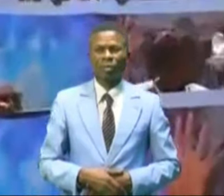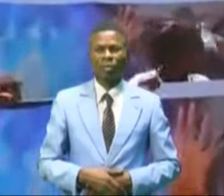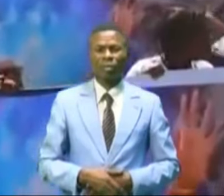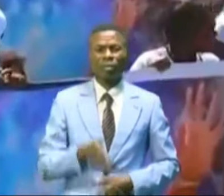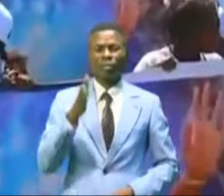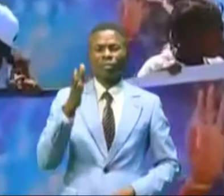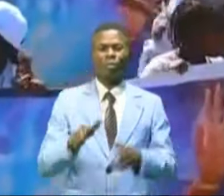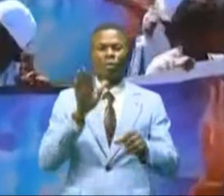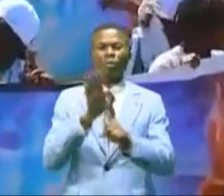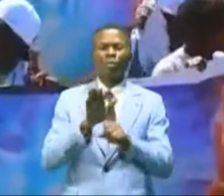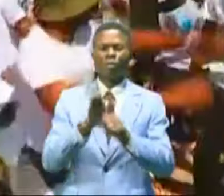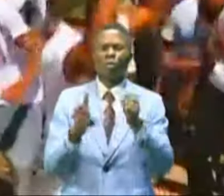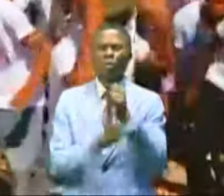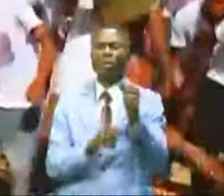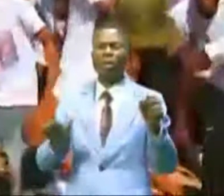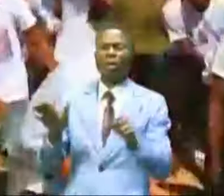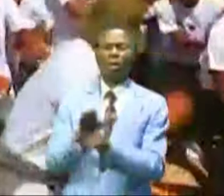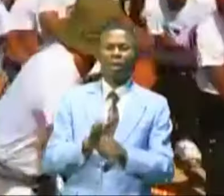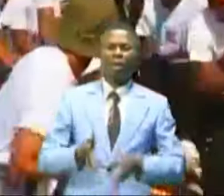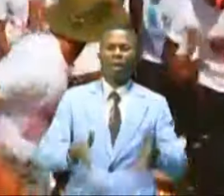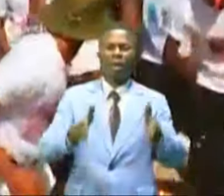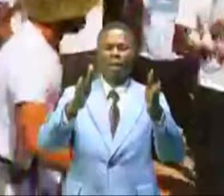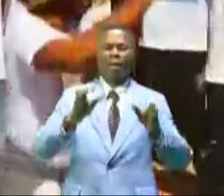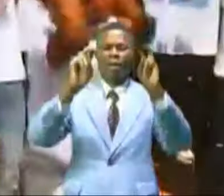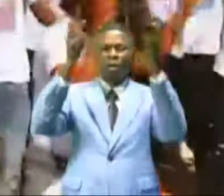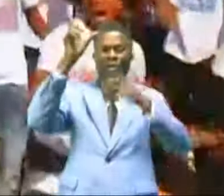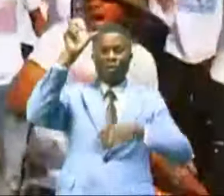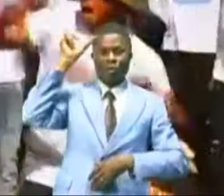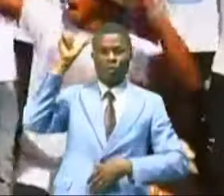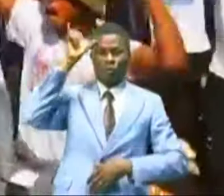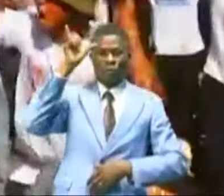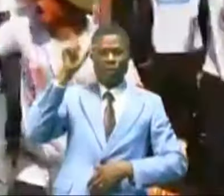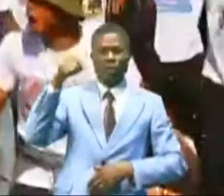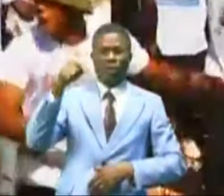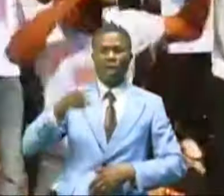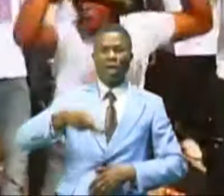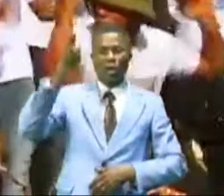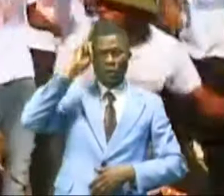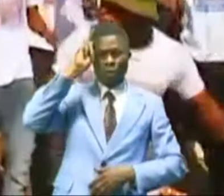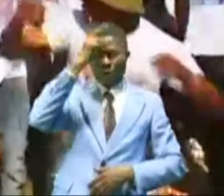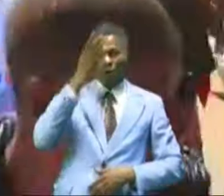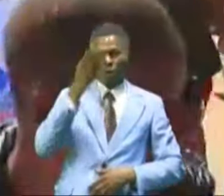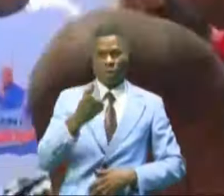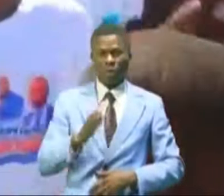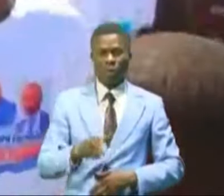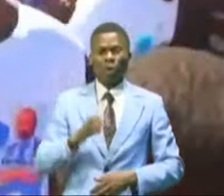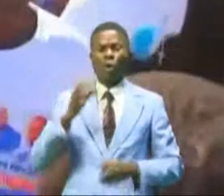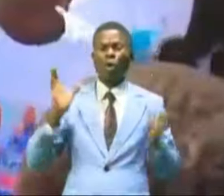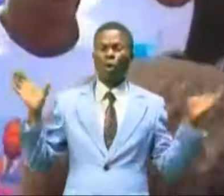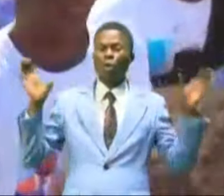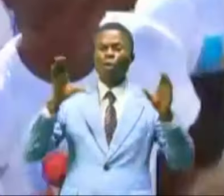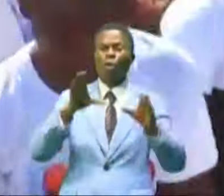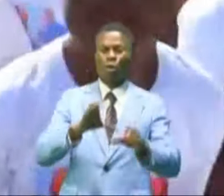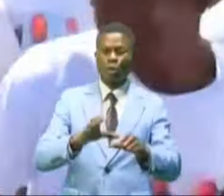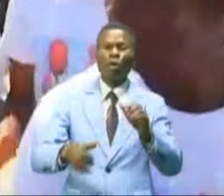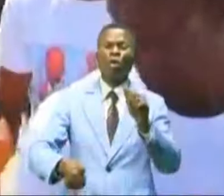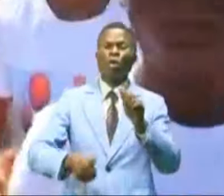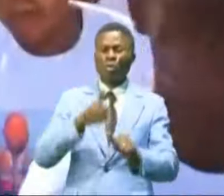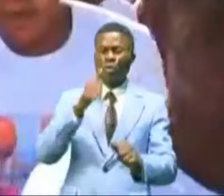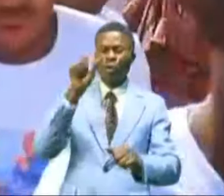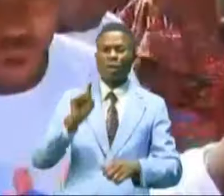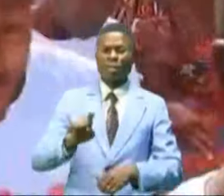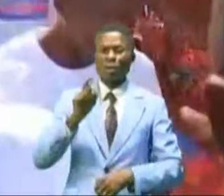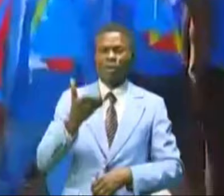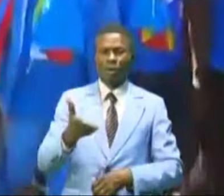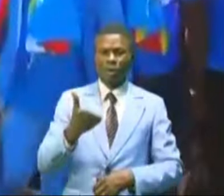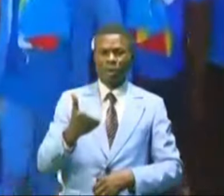Une foule compacte dans les grandes artères de Lubumbashi, nous sommes dans le Haut-Katanga. La mobilisation a été au-delà des attentes,